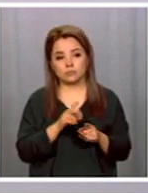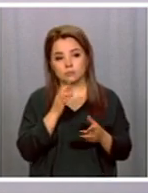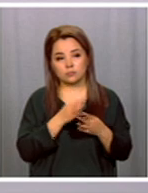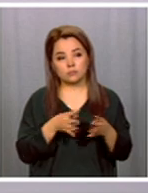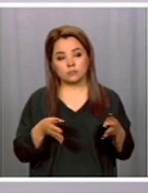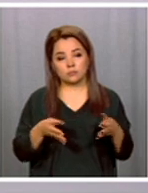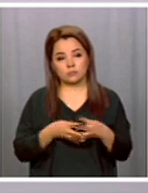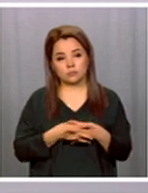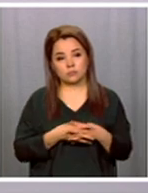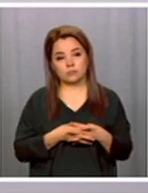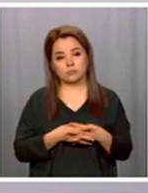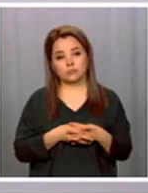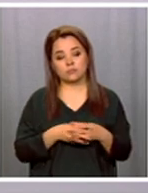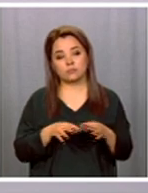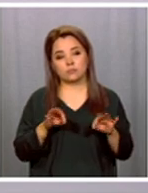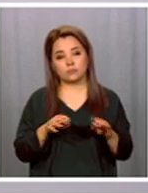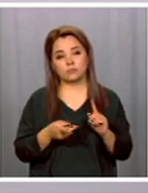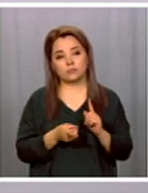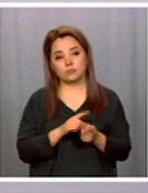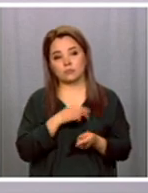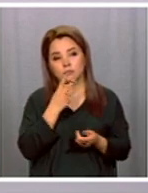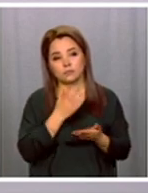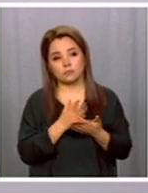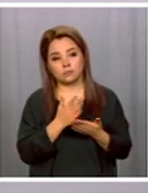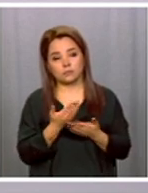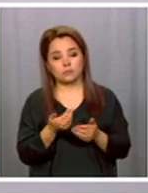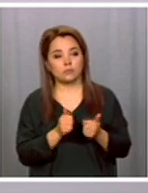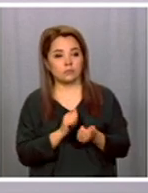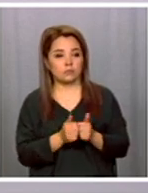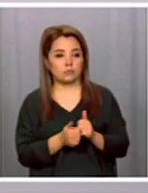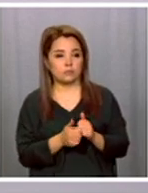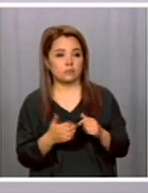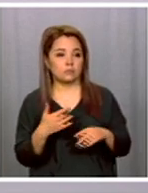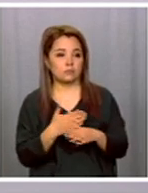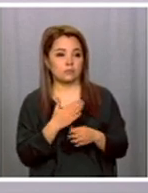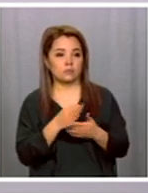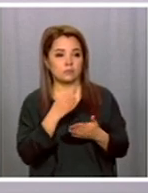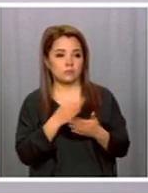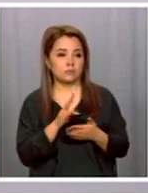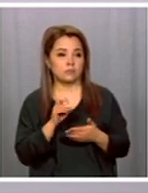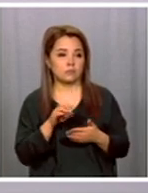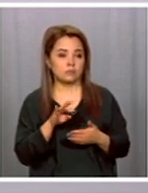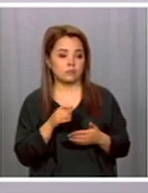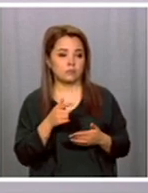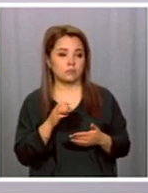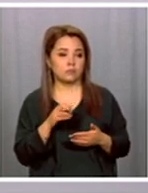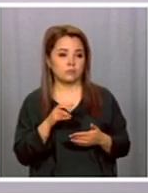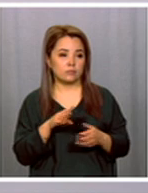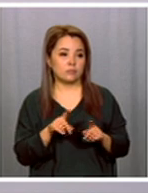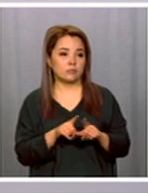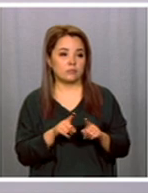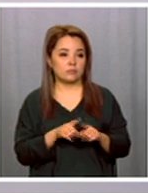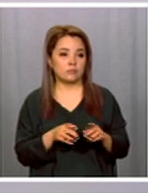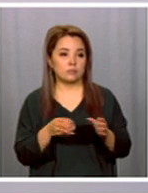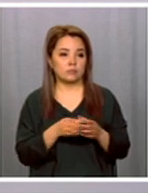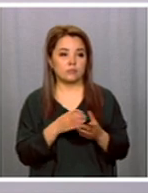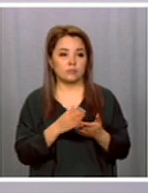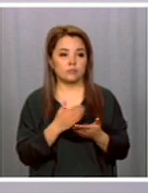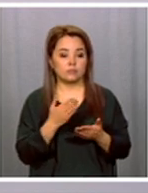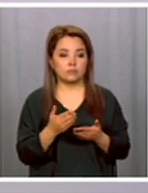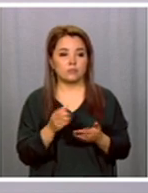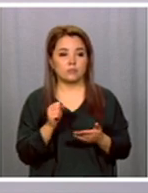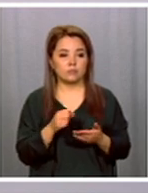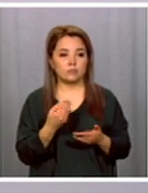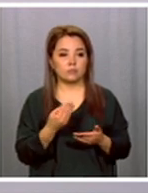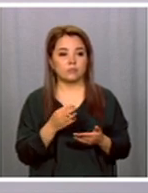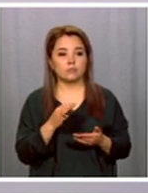болса, түстің өзгерісін байқадық. Ол жерде де алмасу реакциясы болып, натрий мен сульфат ионы натрий сульфатын және H пен